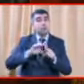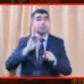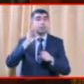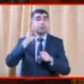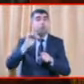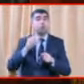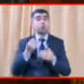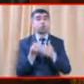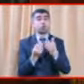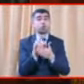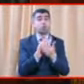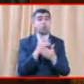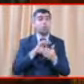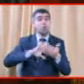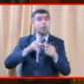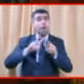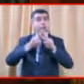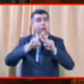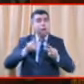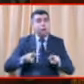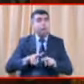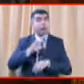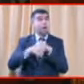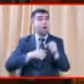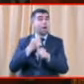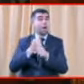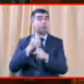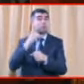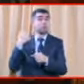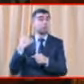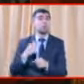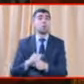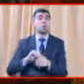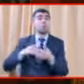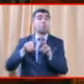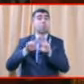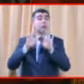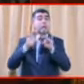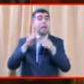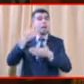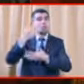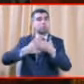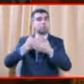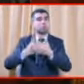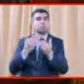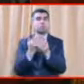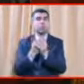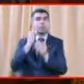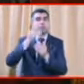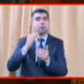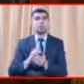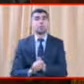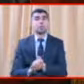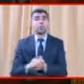قمنا بتشخيص مفصل لوضعها في السنة الماضية، وفي ذلك تقرير شامل. وتعلمون كذلك أن